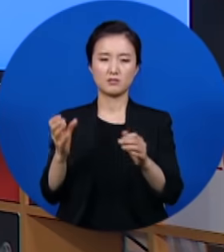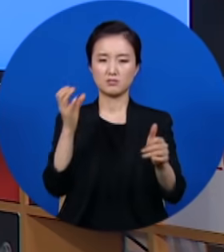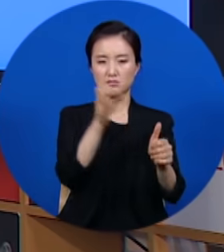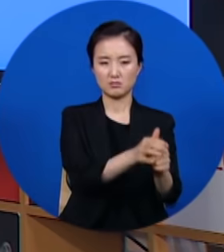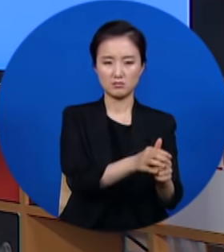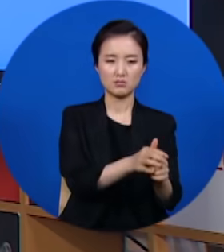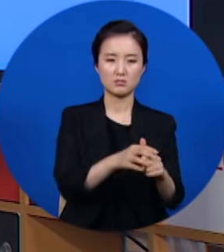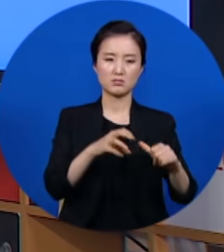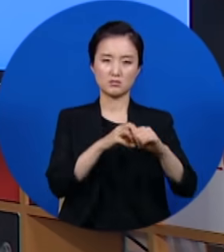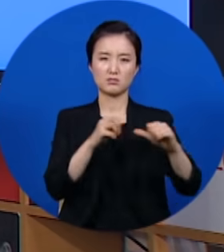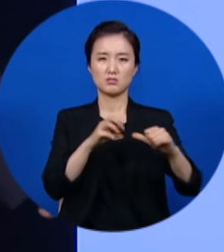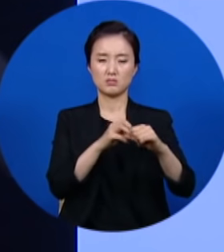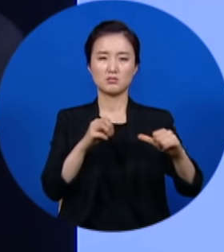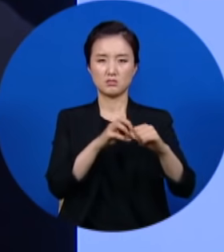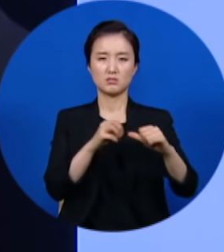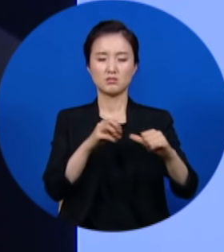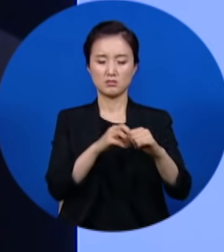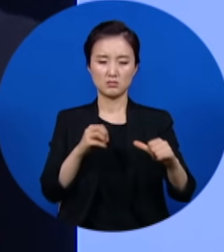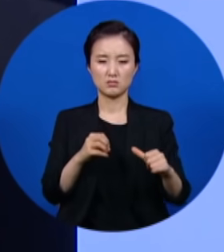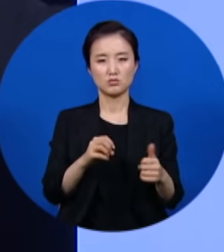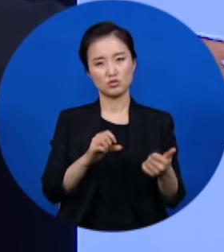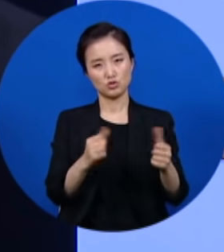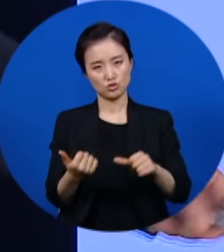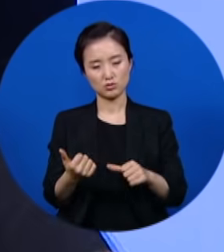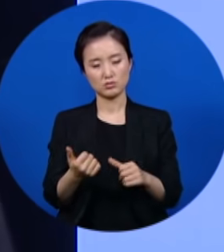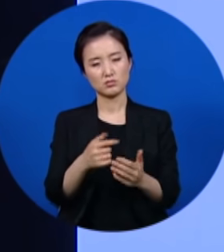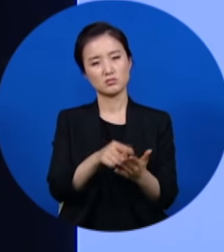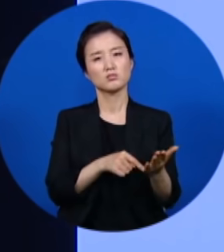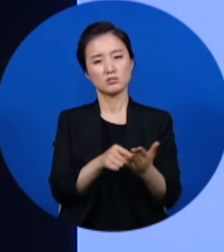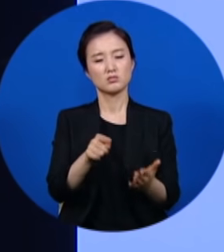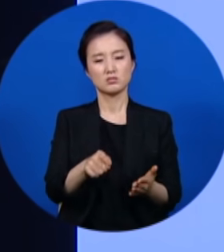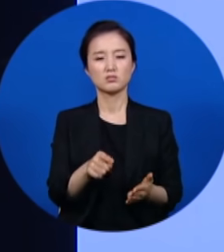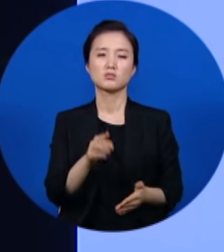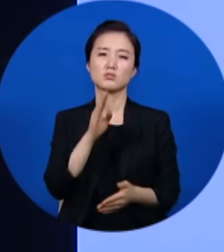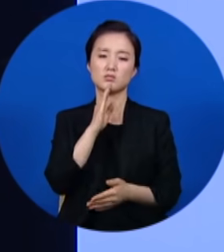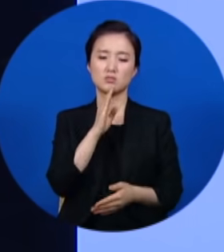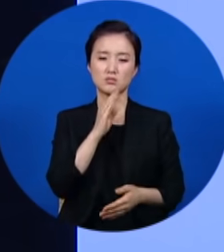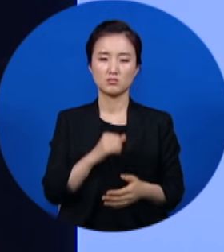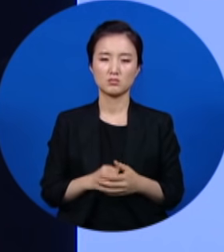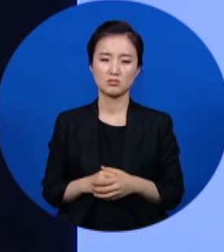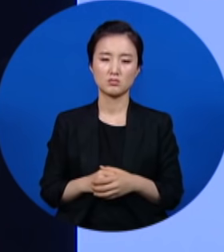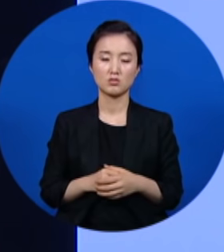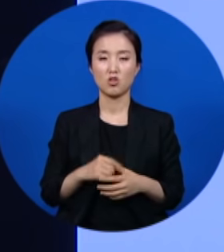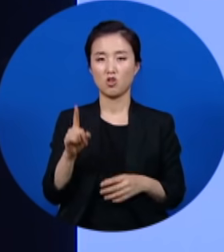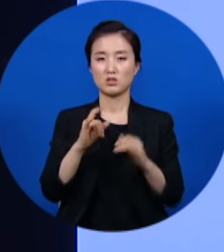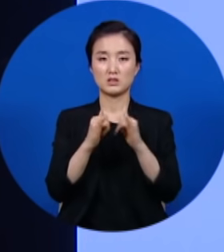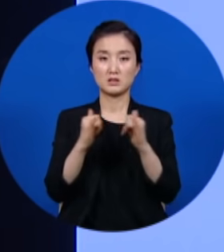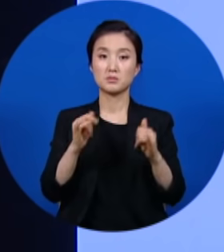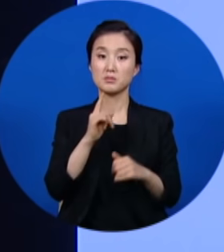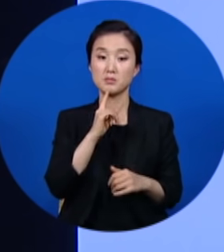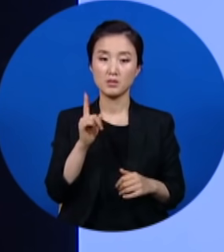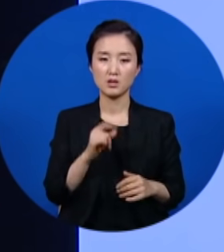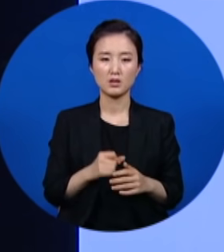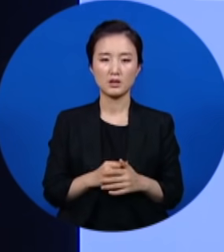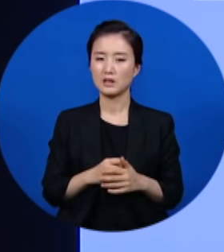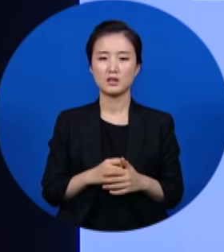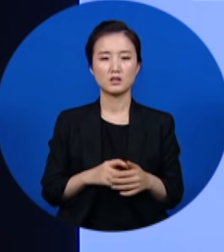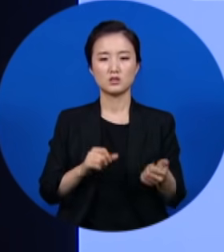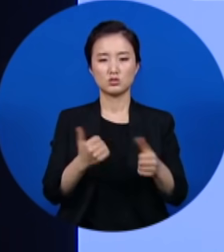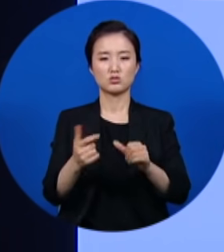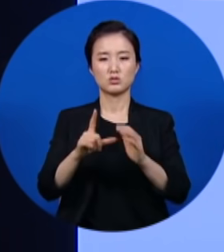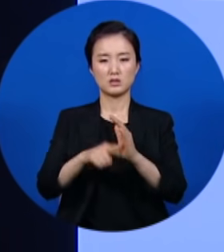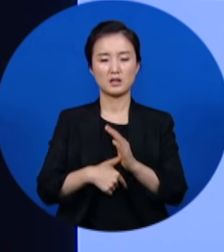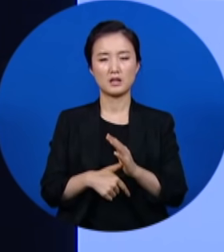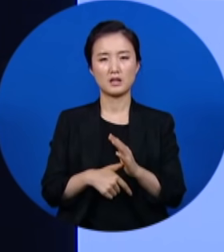갈 때 정사 라는 거예요 주택 연금 농지연금 입니다 어떤 물어 그러시지요 왜 그래도 갈 때 자식한테